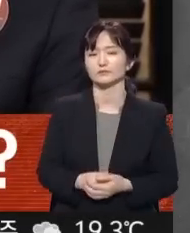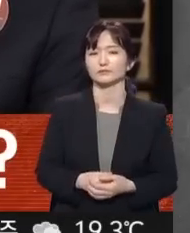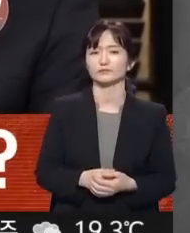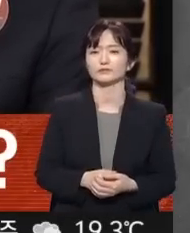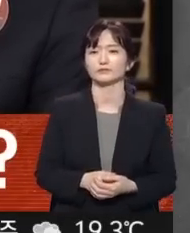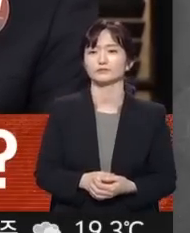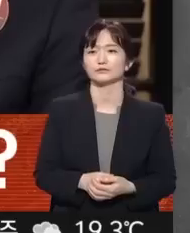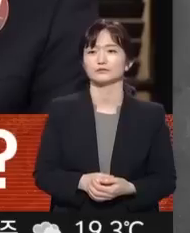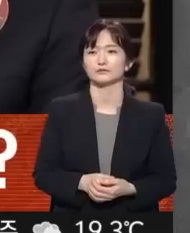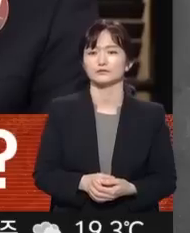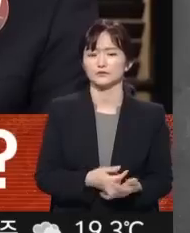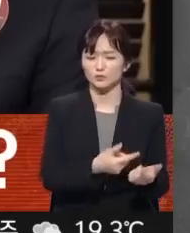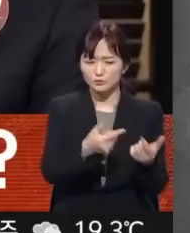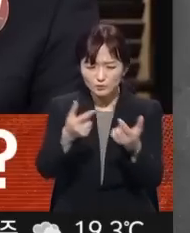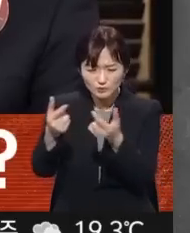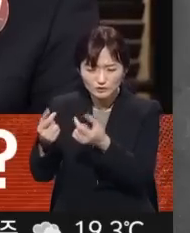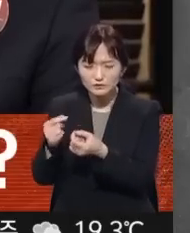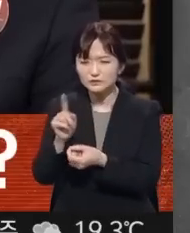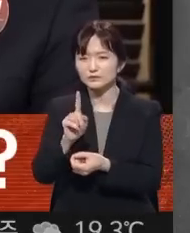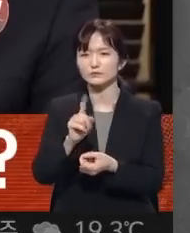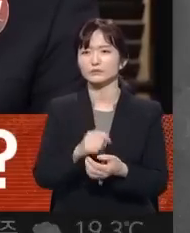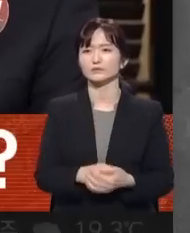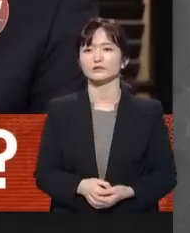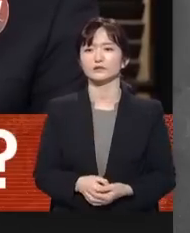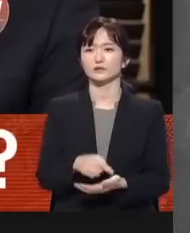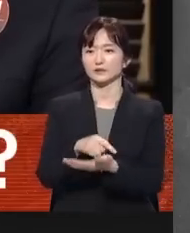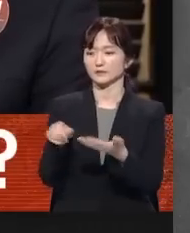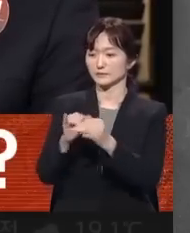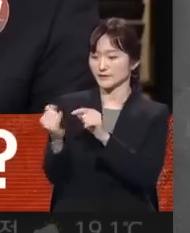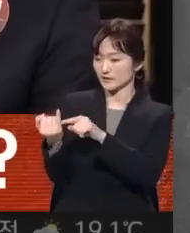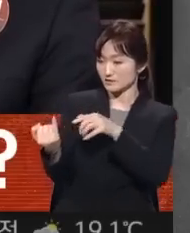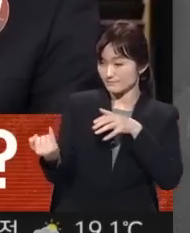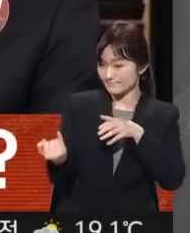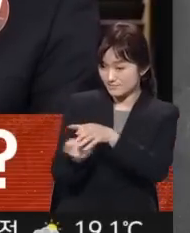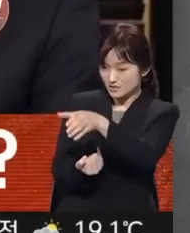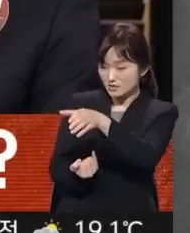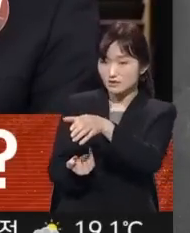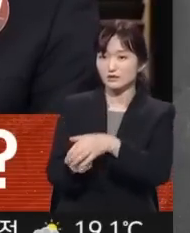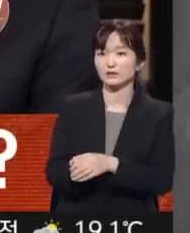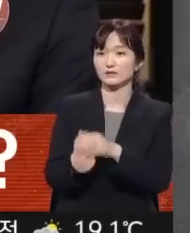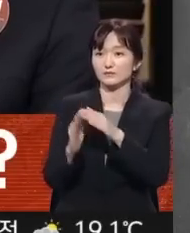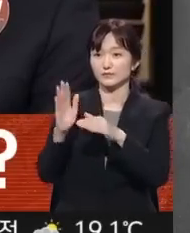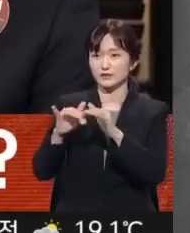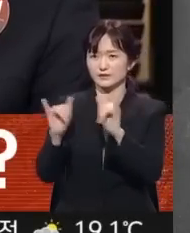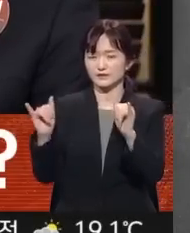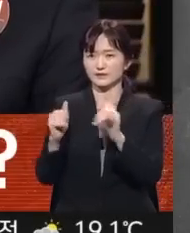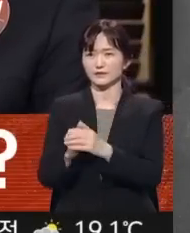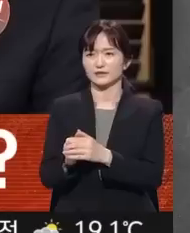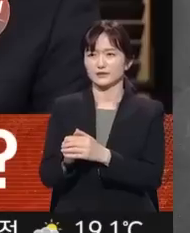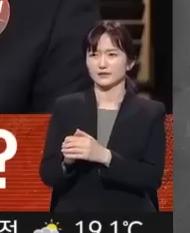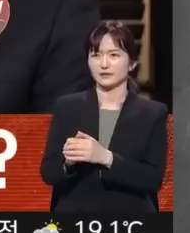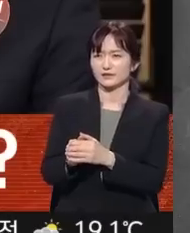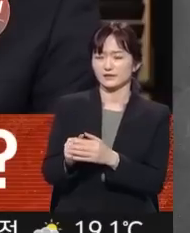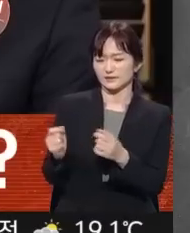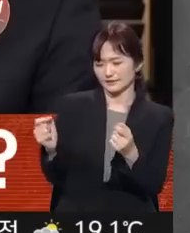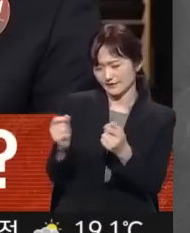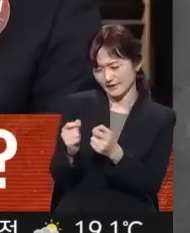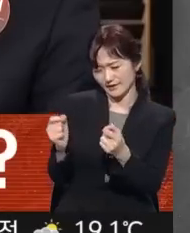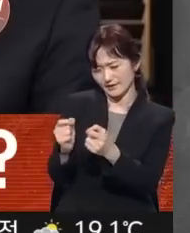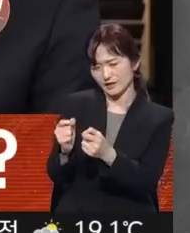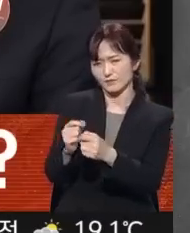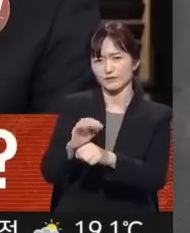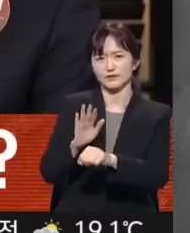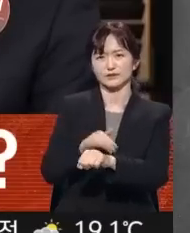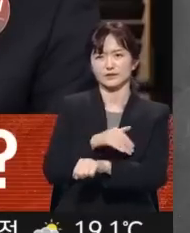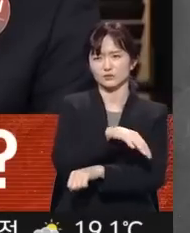또 관통하는게 있습니다 피해자에 대한 이차가의 그 마을 사람들의 그 끈끈함이 전혀